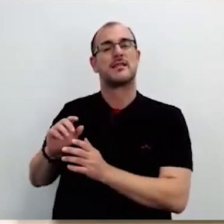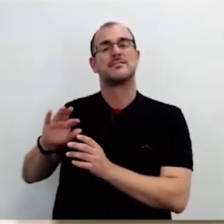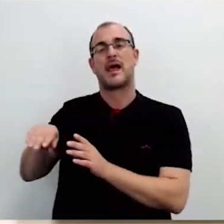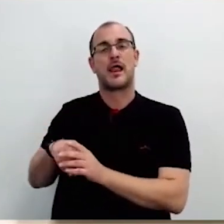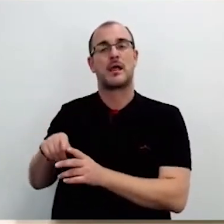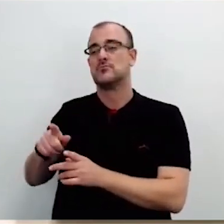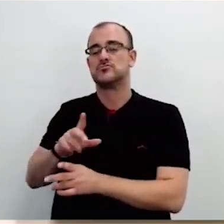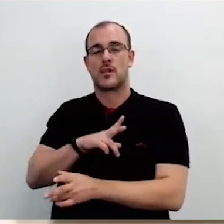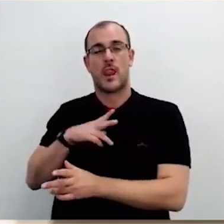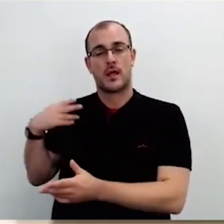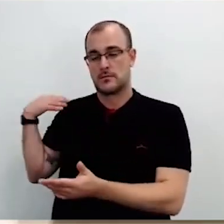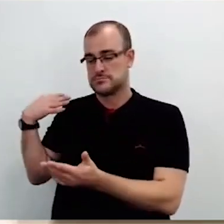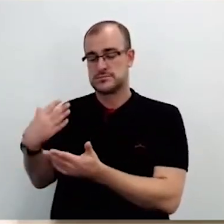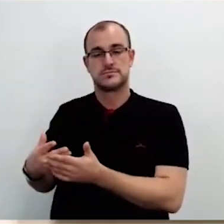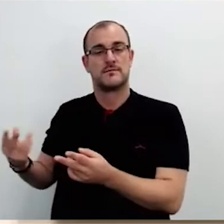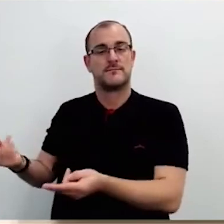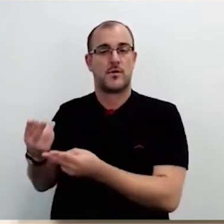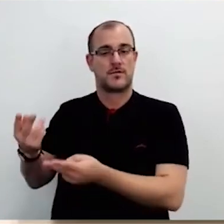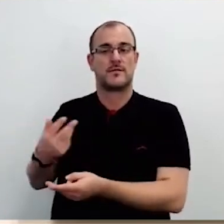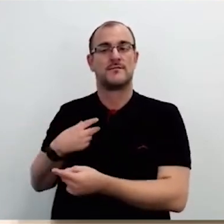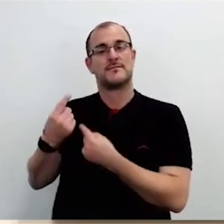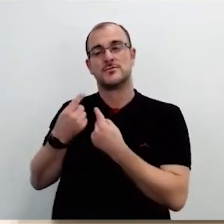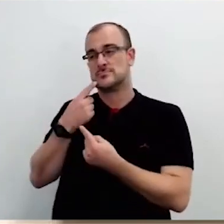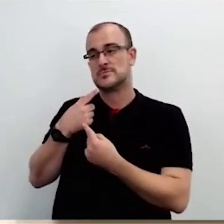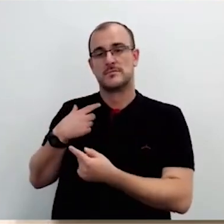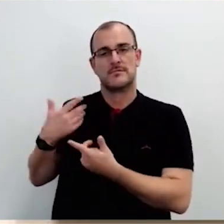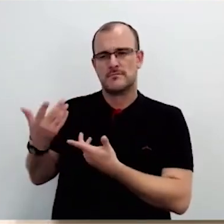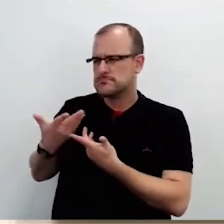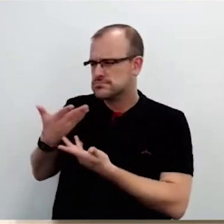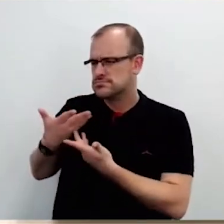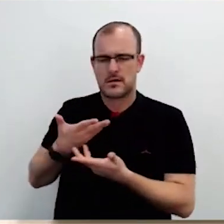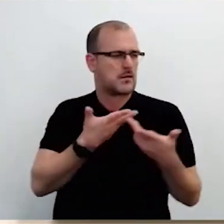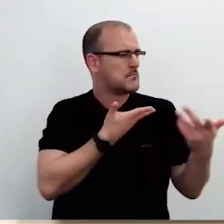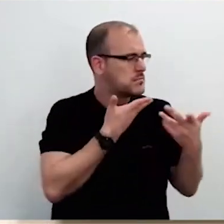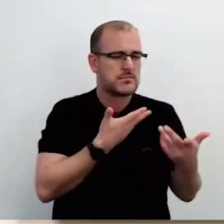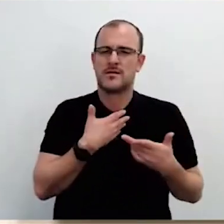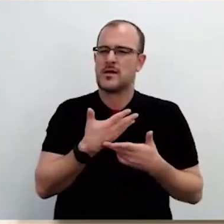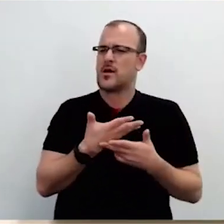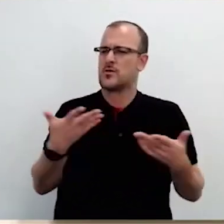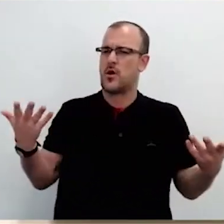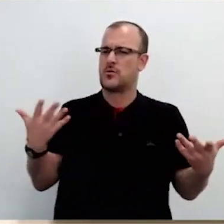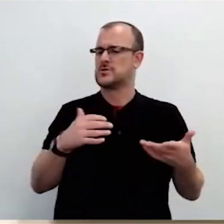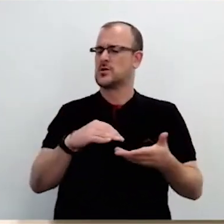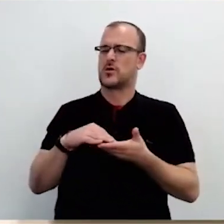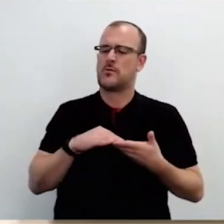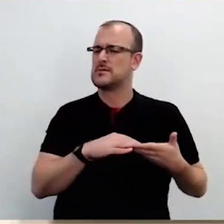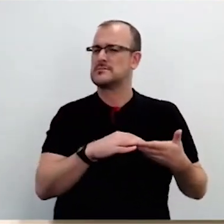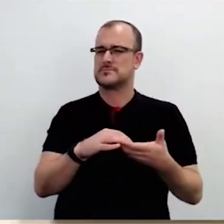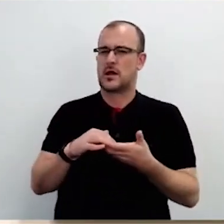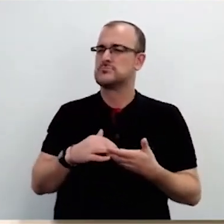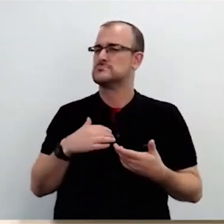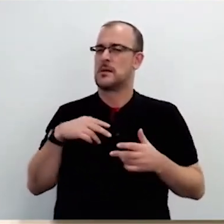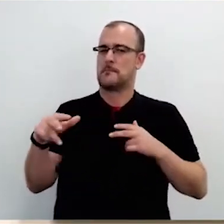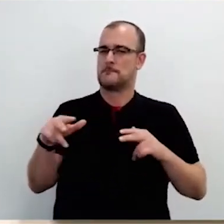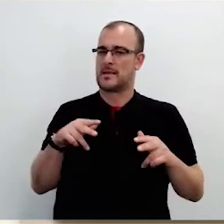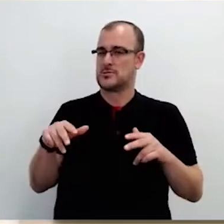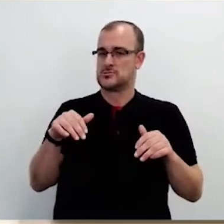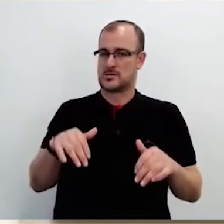Jahren gefördert wurden. Das heißt, wir sprechen untereinander. Wir haben ein großes Corporate Social Responsibility